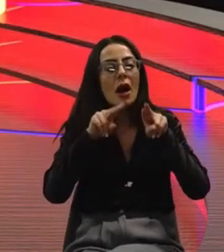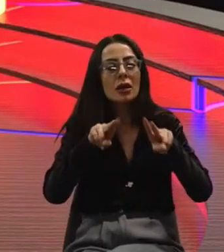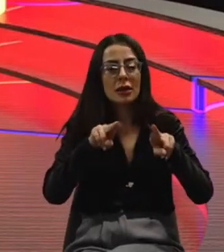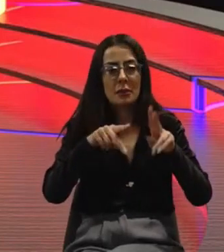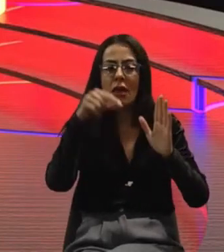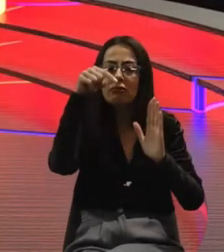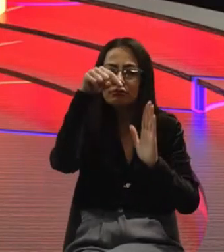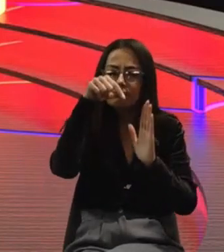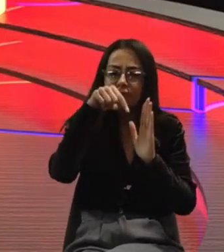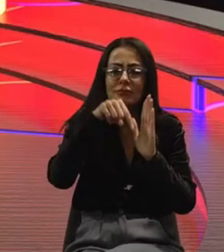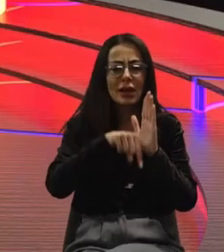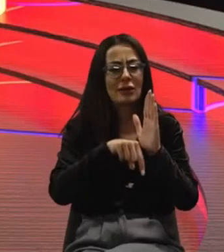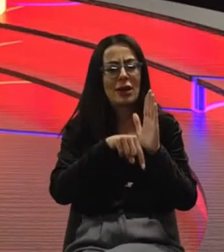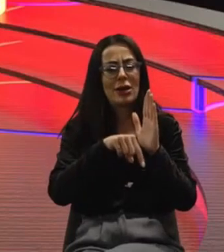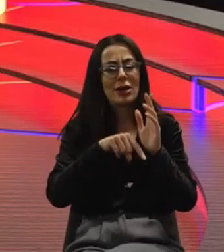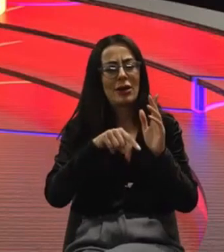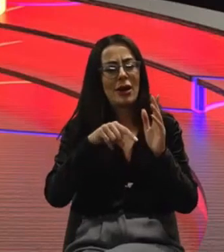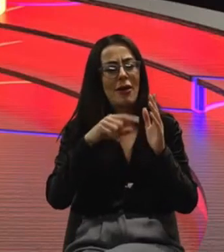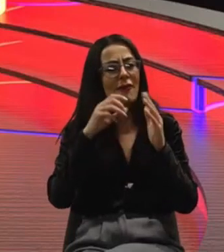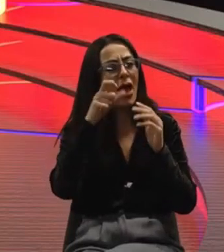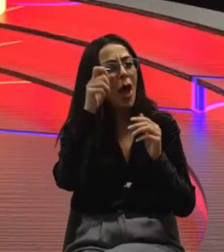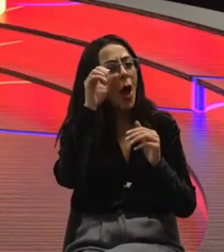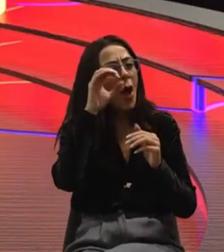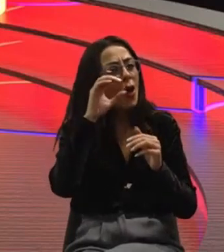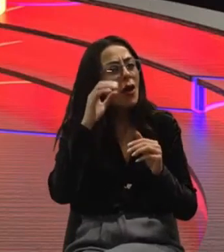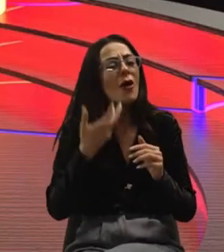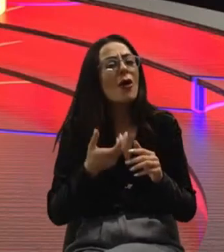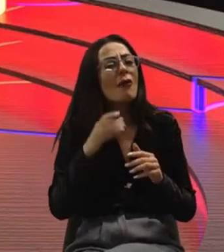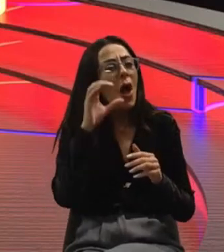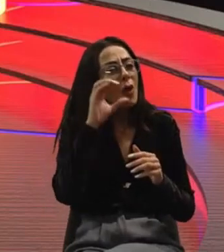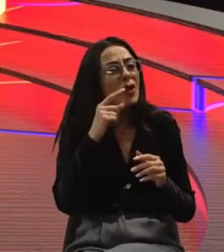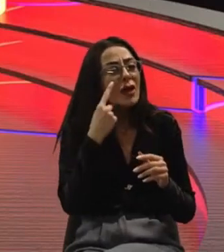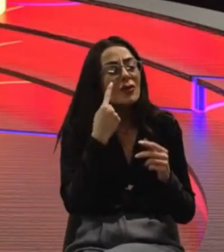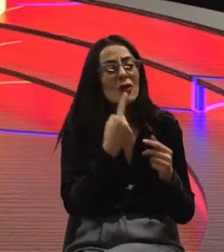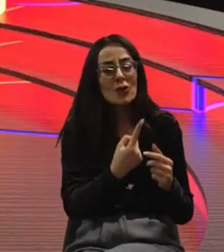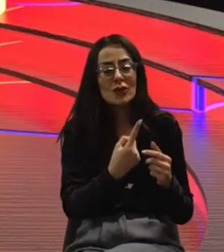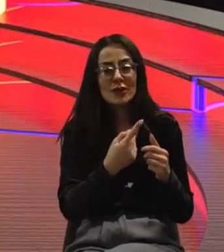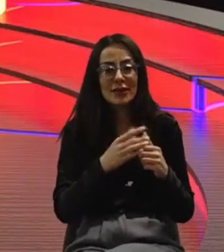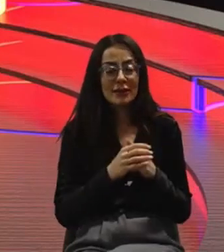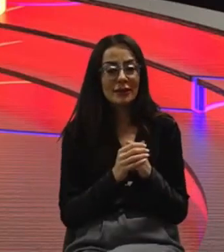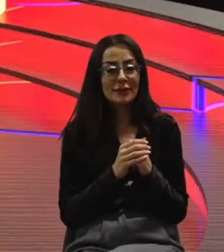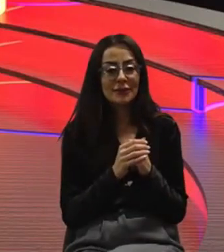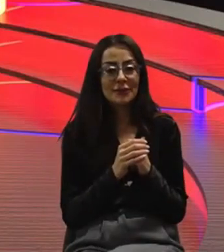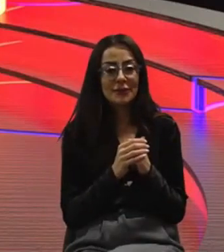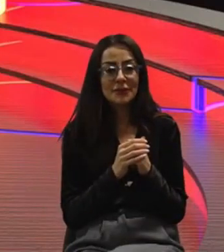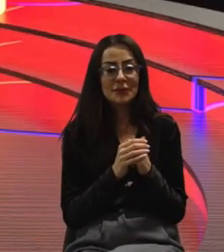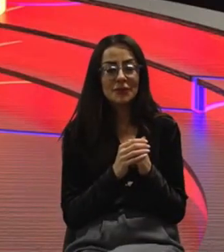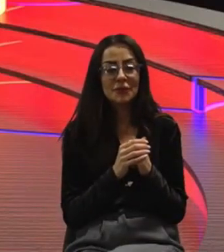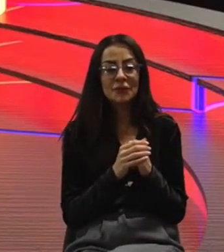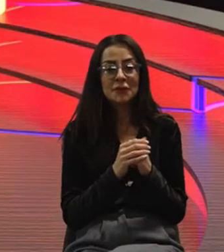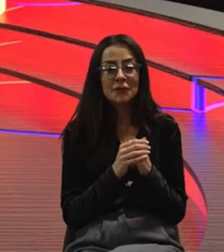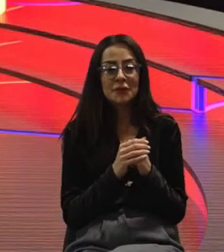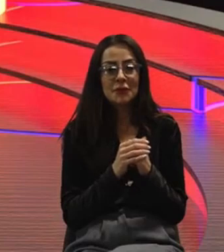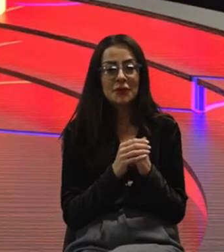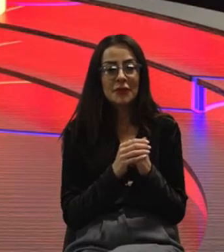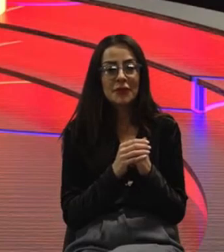detaya Özen gösterin önüne koyduğunuz zaman pis olmamasına dikkat edin alırken bunun